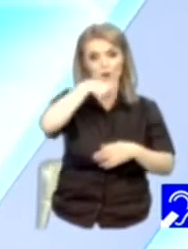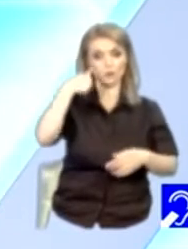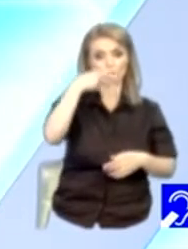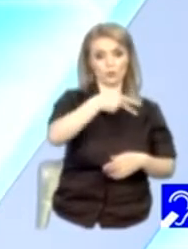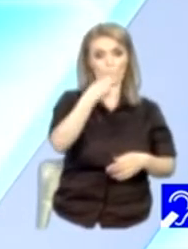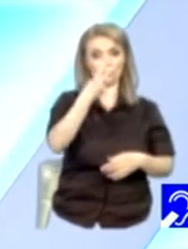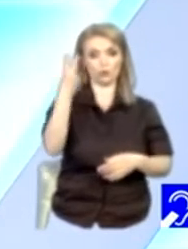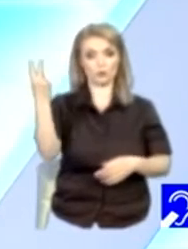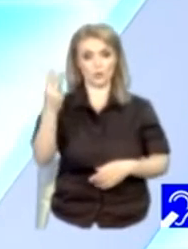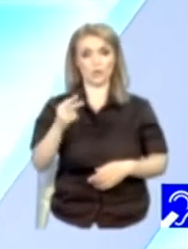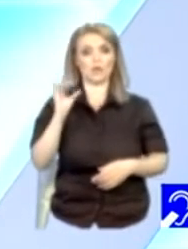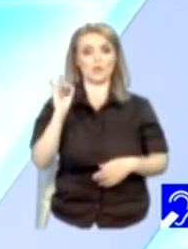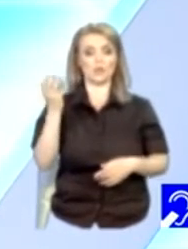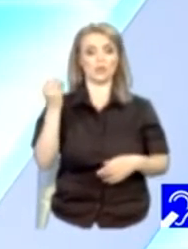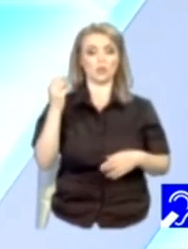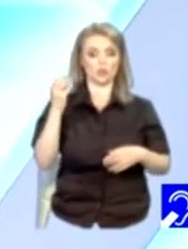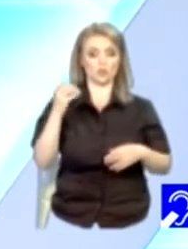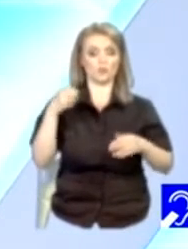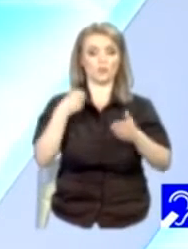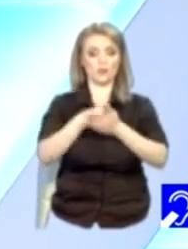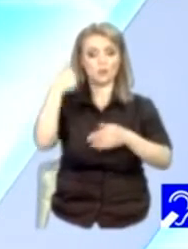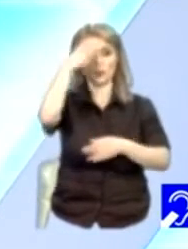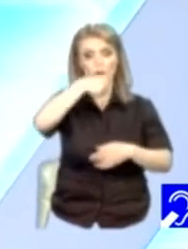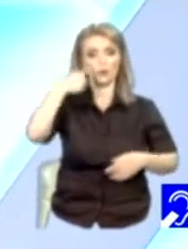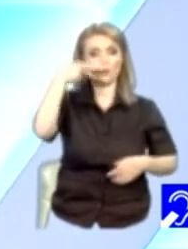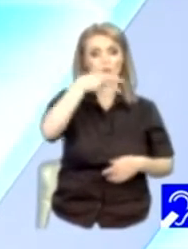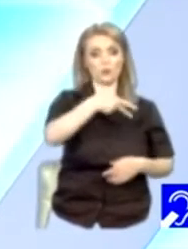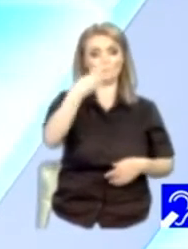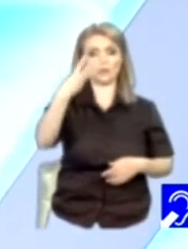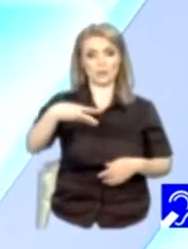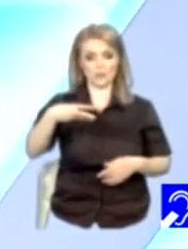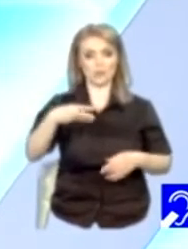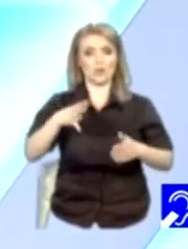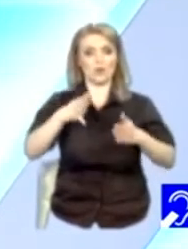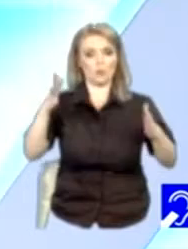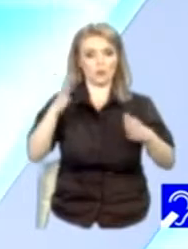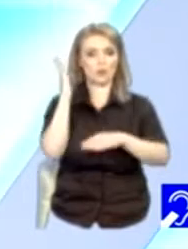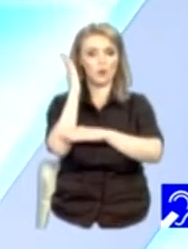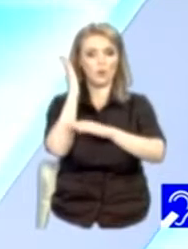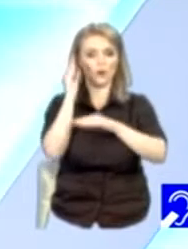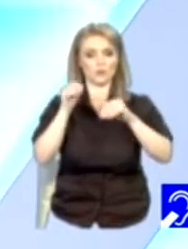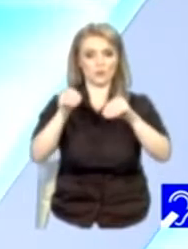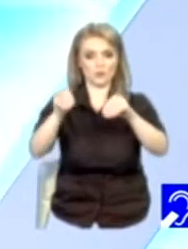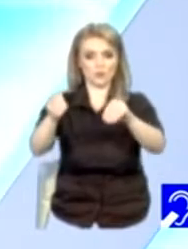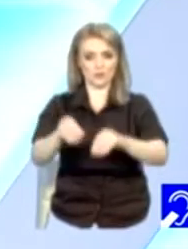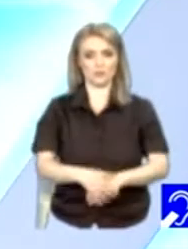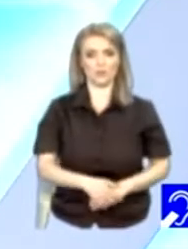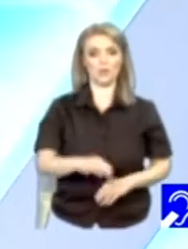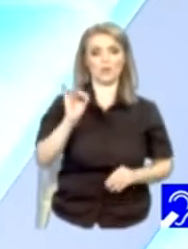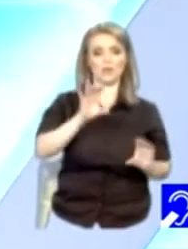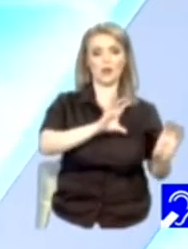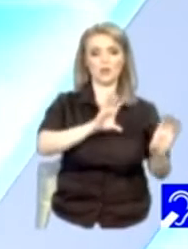30% din împădurire până în 2030, o asigurare a venitului minim garantat